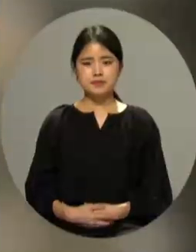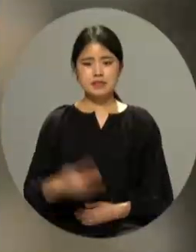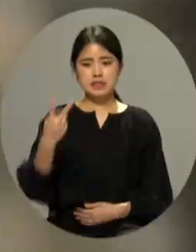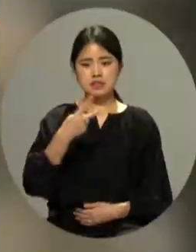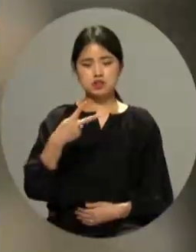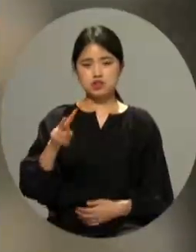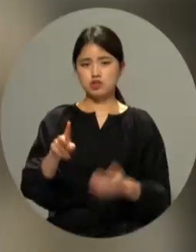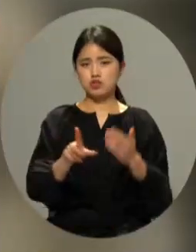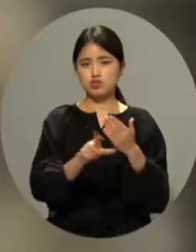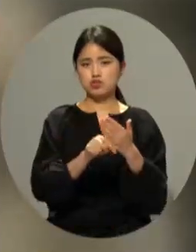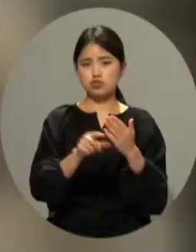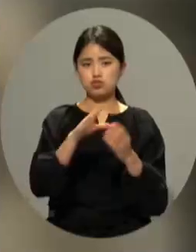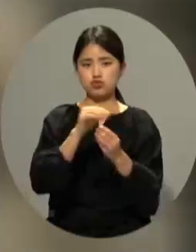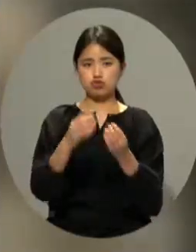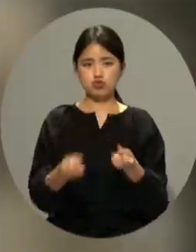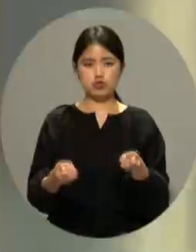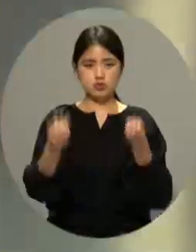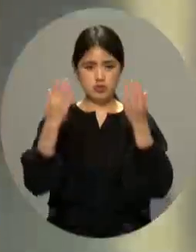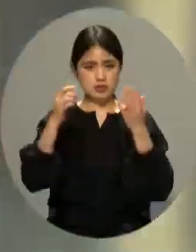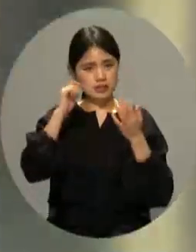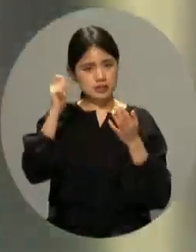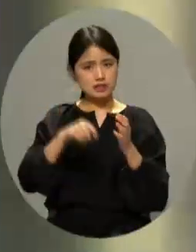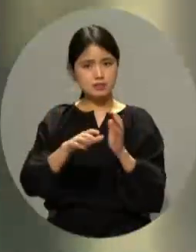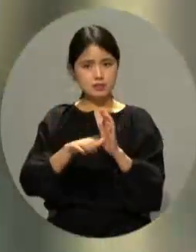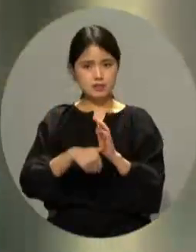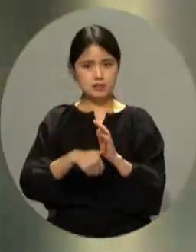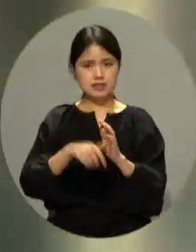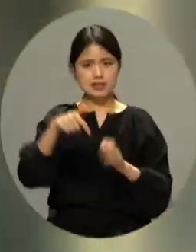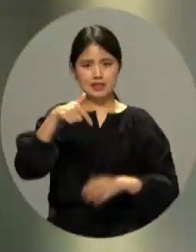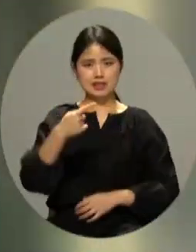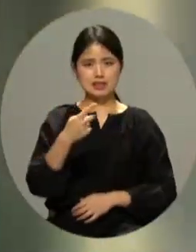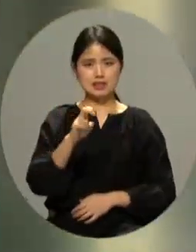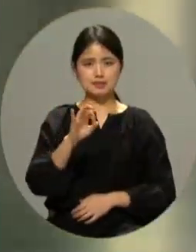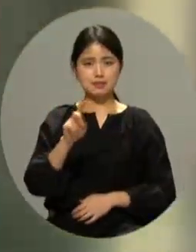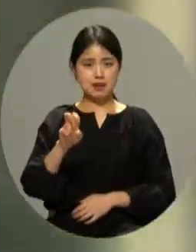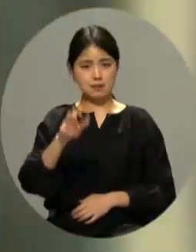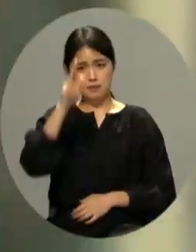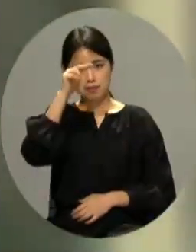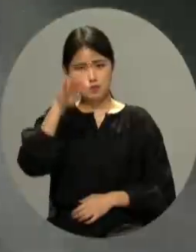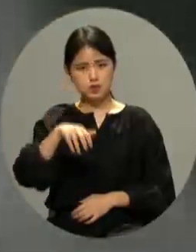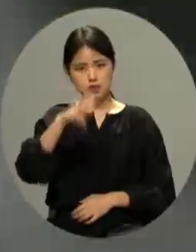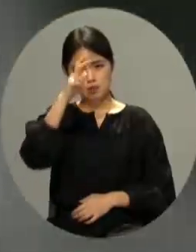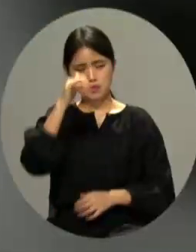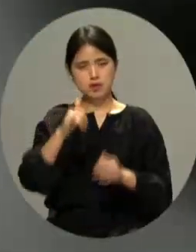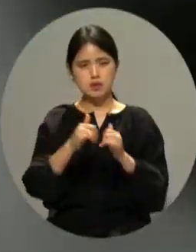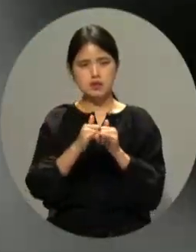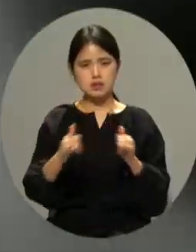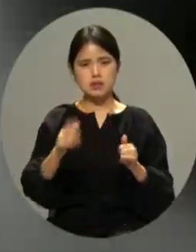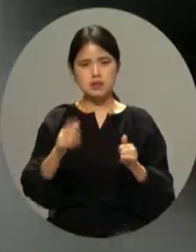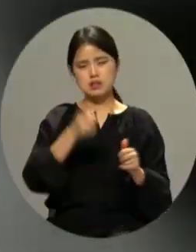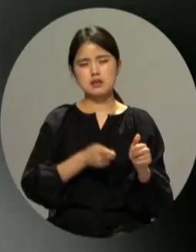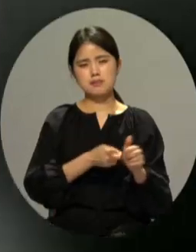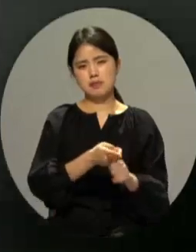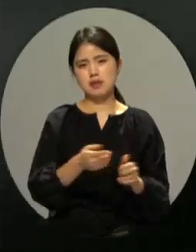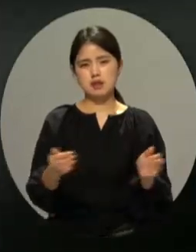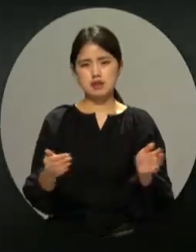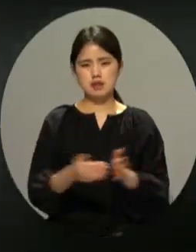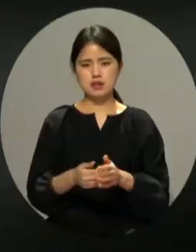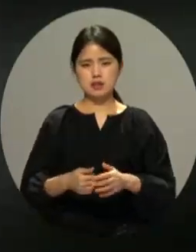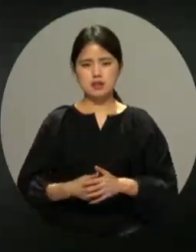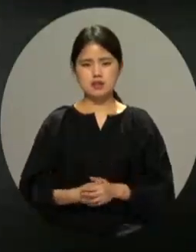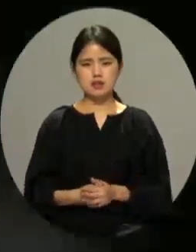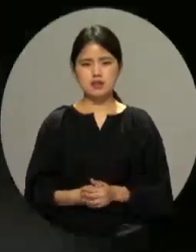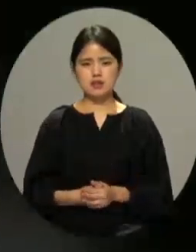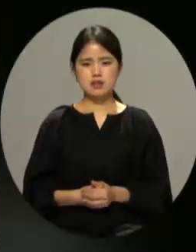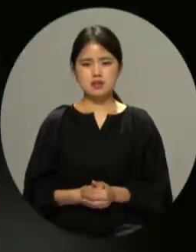지난 2002년 9월 추석 연휴 첫날 새벽 전주 금암파출소에서 경찰관 한 명이 무참히 살해되는 사건이 있었습니다 하지만